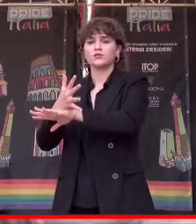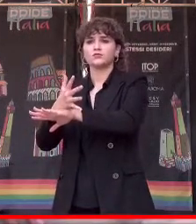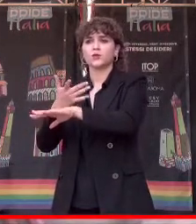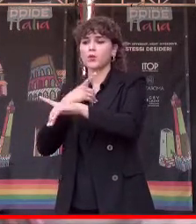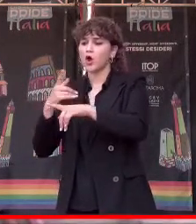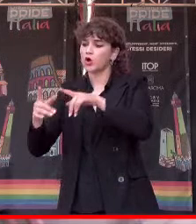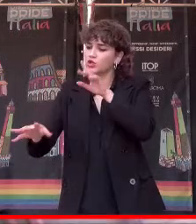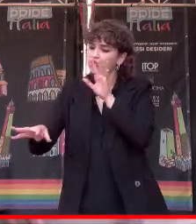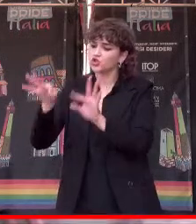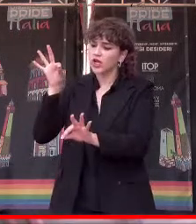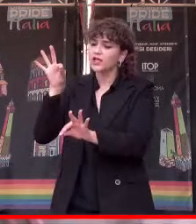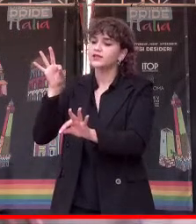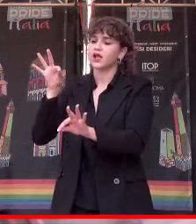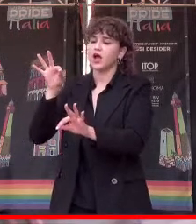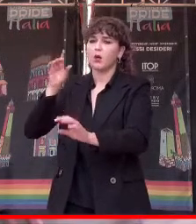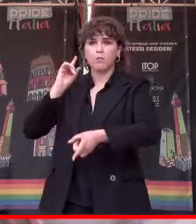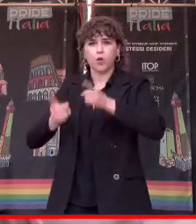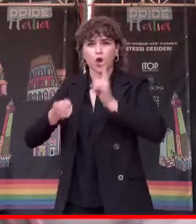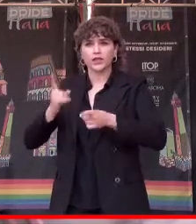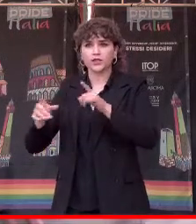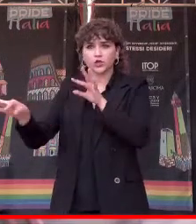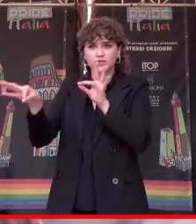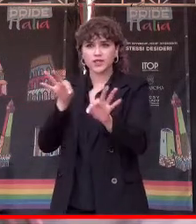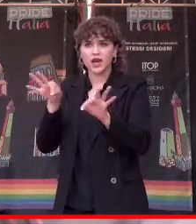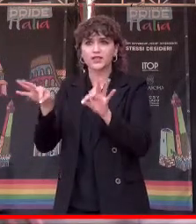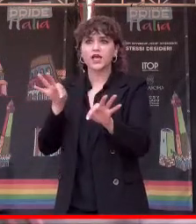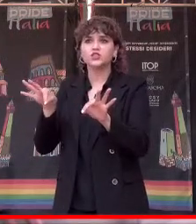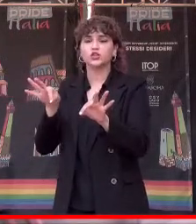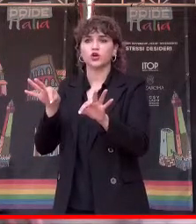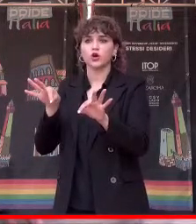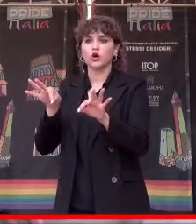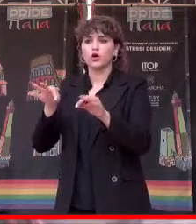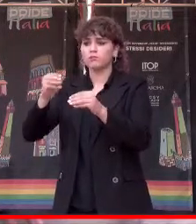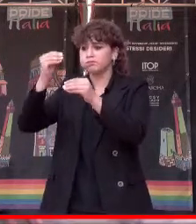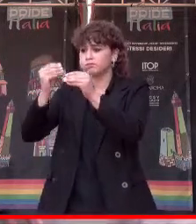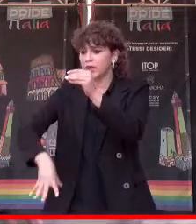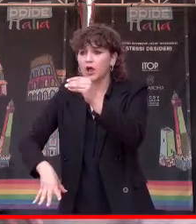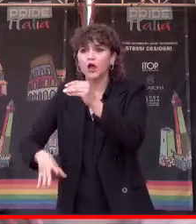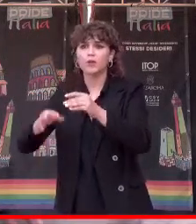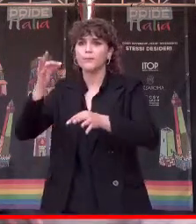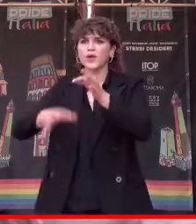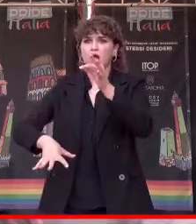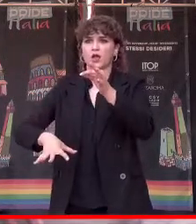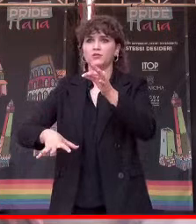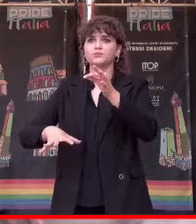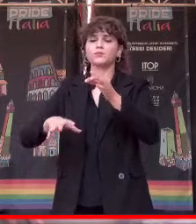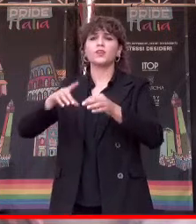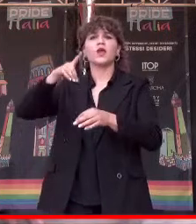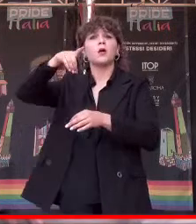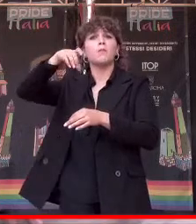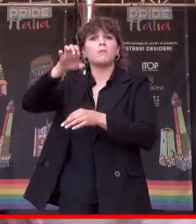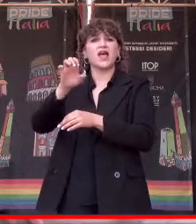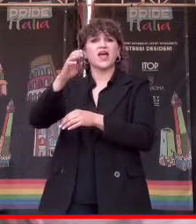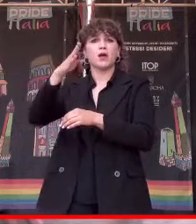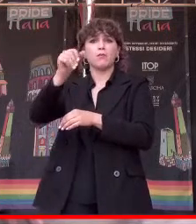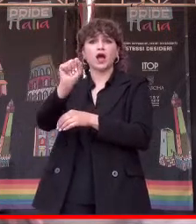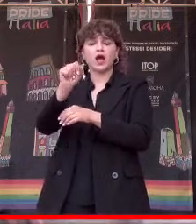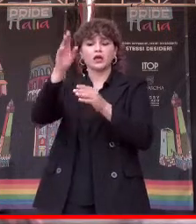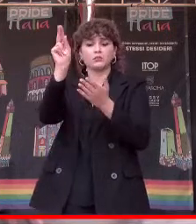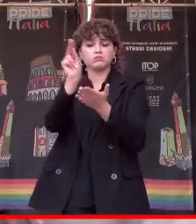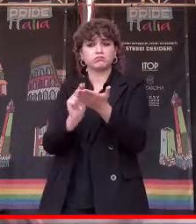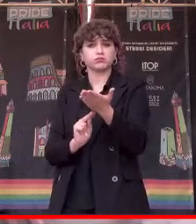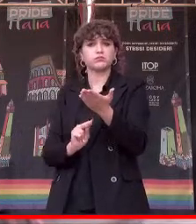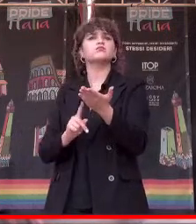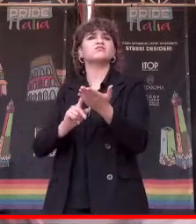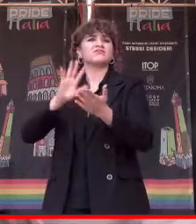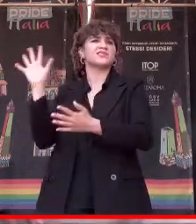scelta di tipo politico-strategico, si possono perdere in un attimo. Fare il PEBA di per sé può sembrare facile, ma in realtà è